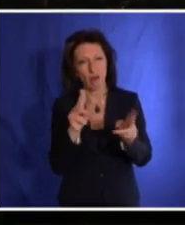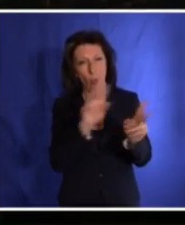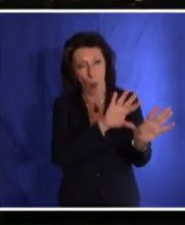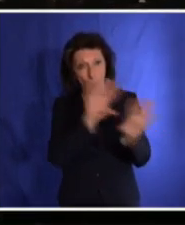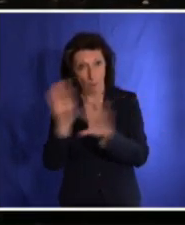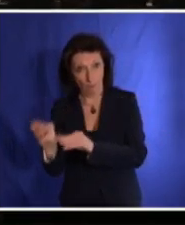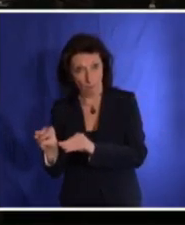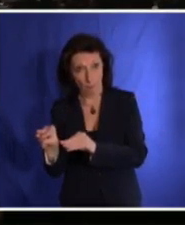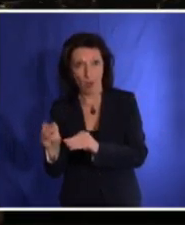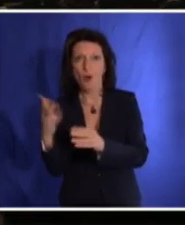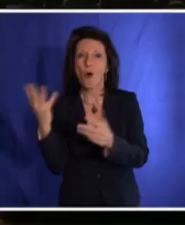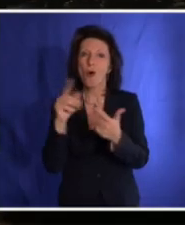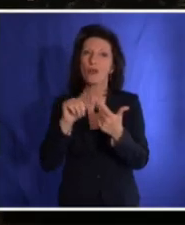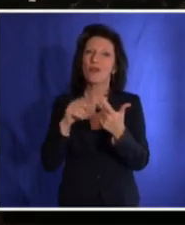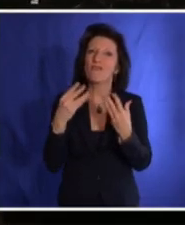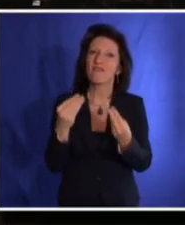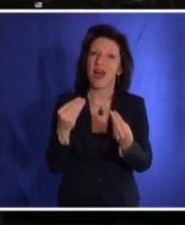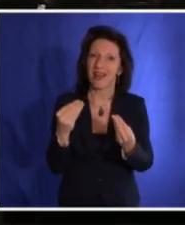wer bleibt.